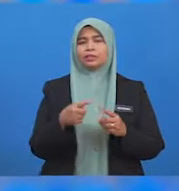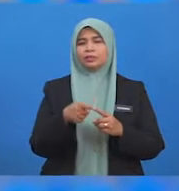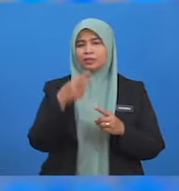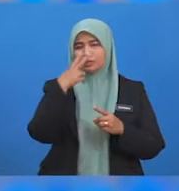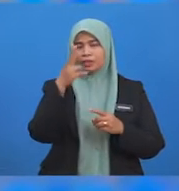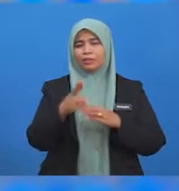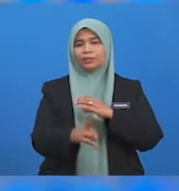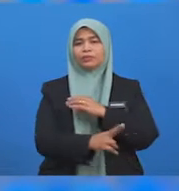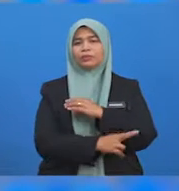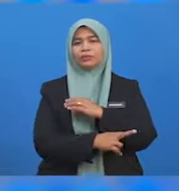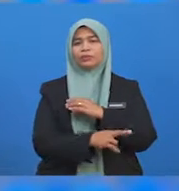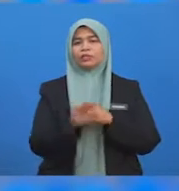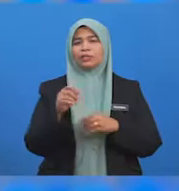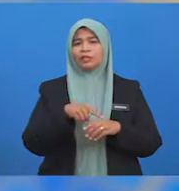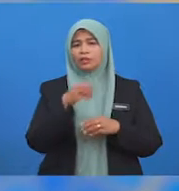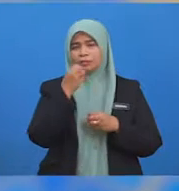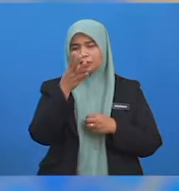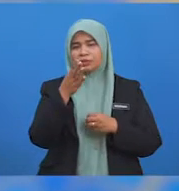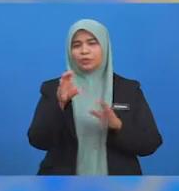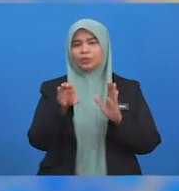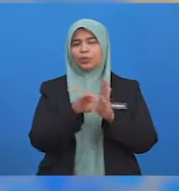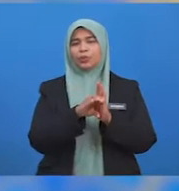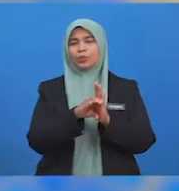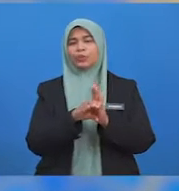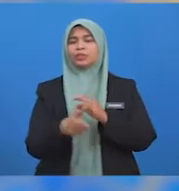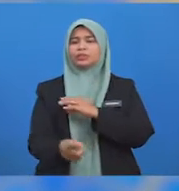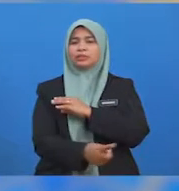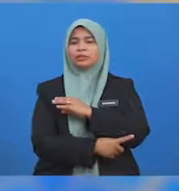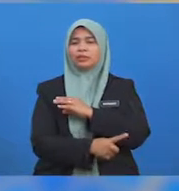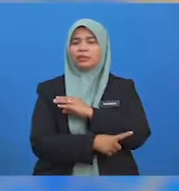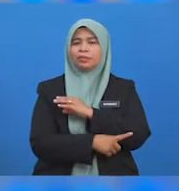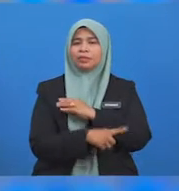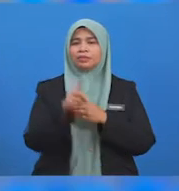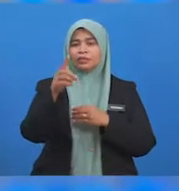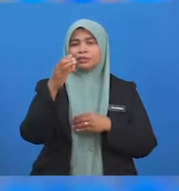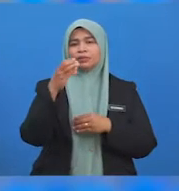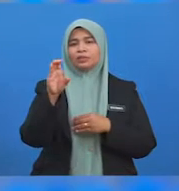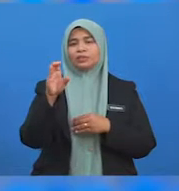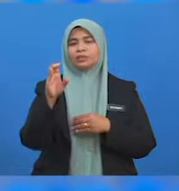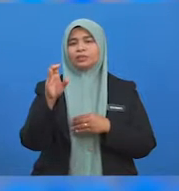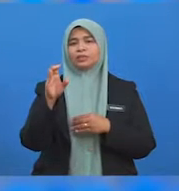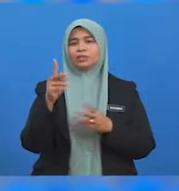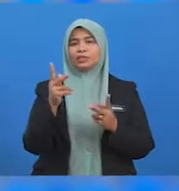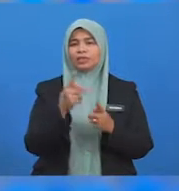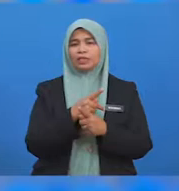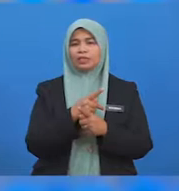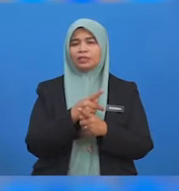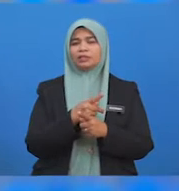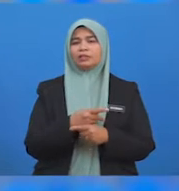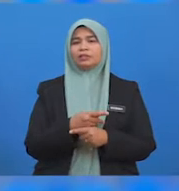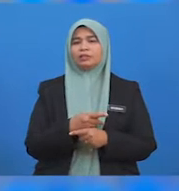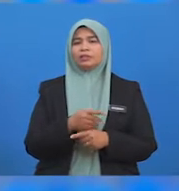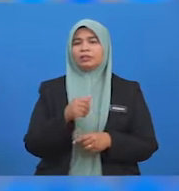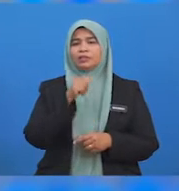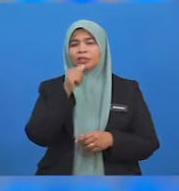zina yang belum berkahwin, bukan sahaja ia mampu mencegah penjenayah untuk mengulang